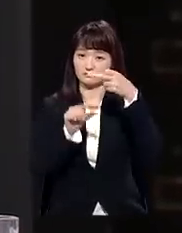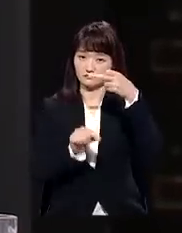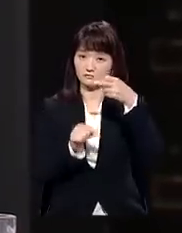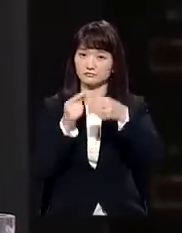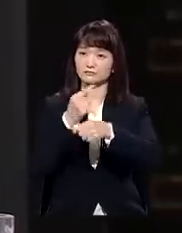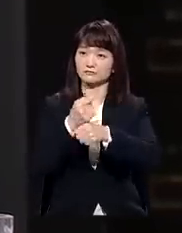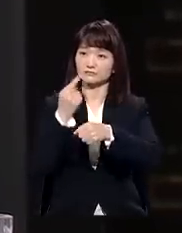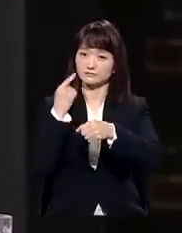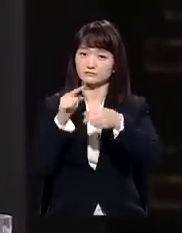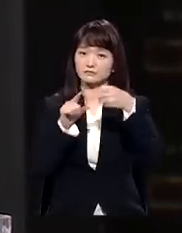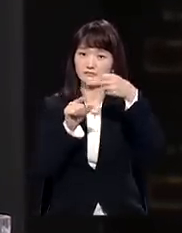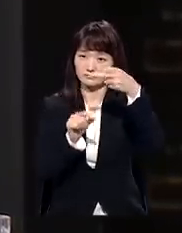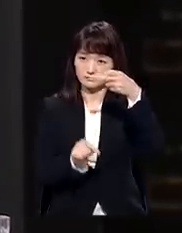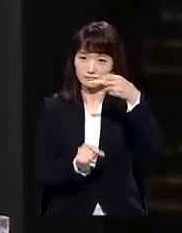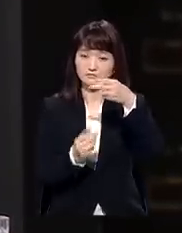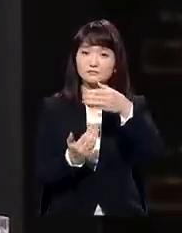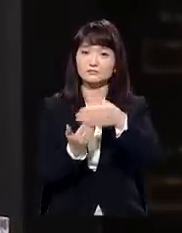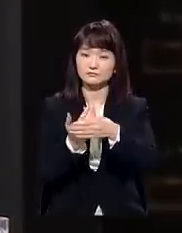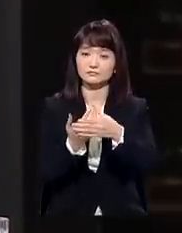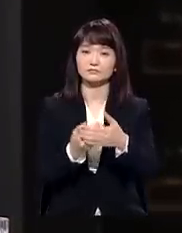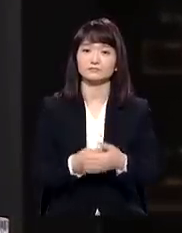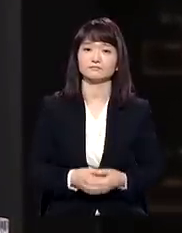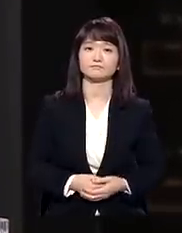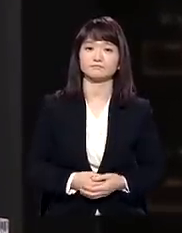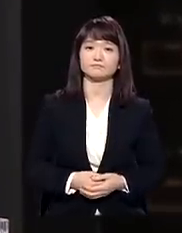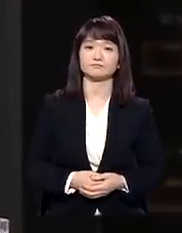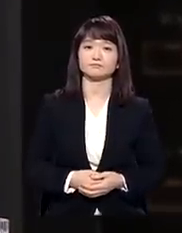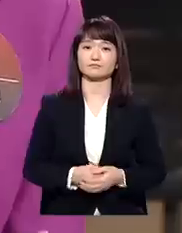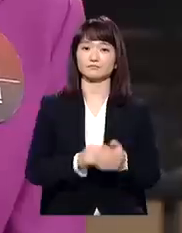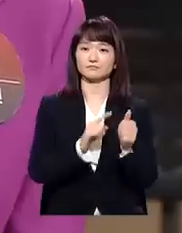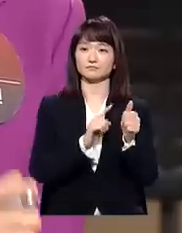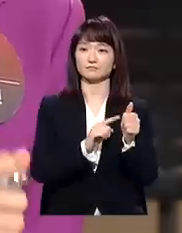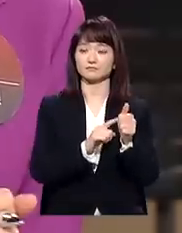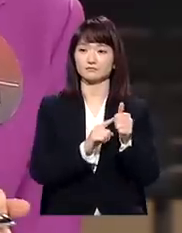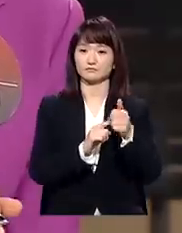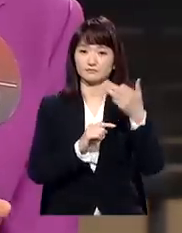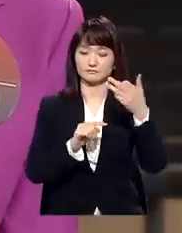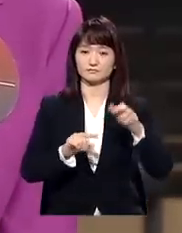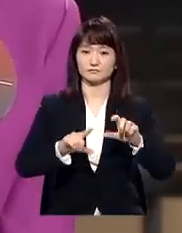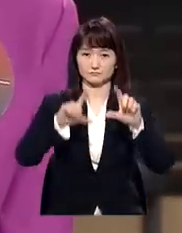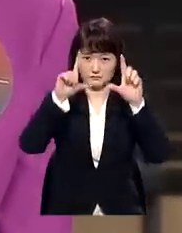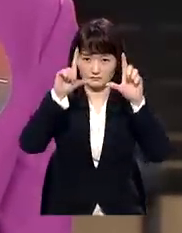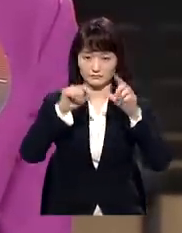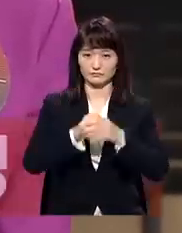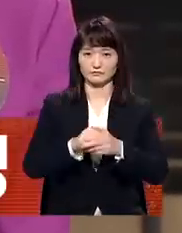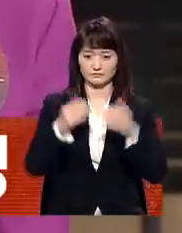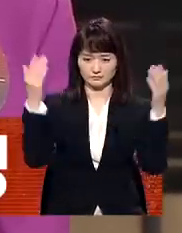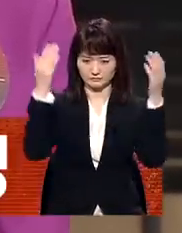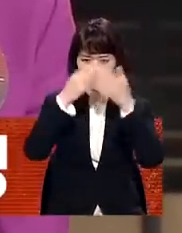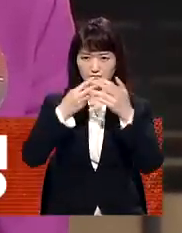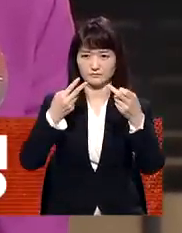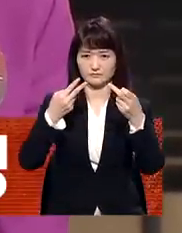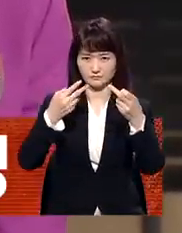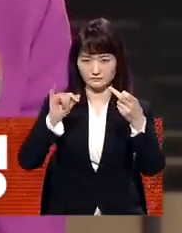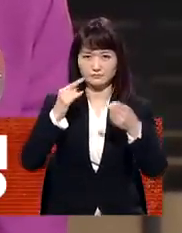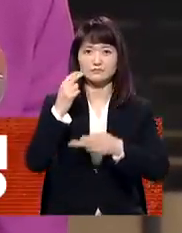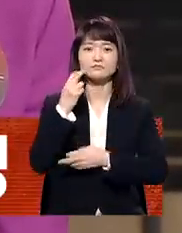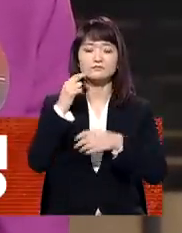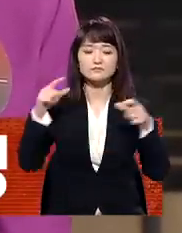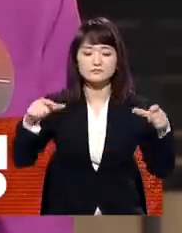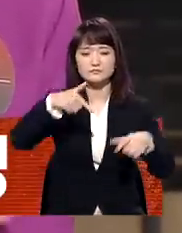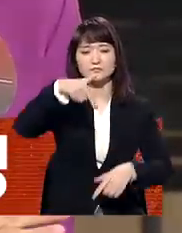그러니까 지난해 12월에 있었던 사건이네요네 맞습니다 가해 남성은 지난달 18일 자정 무렵에요이 서울 송파구 가락시장